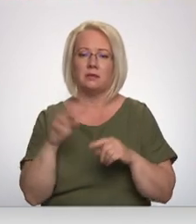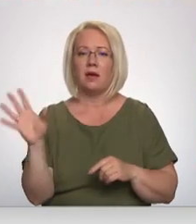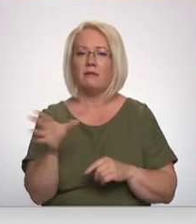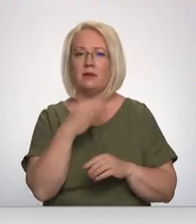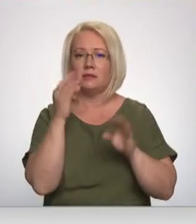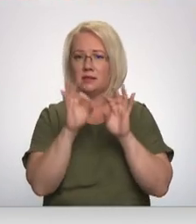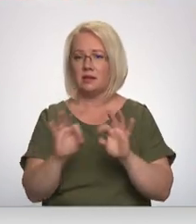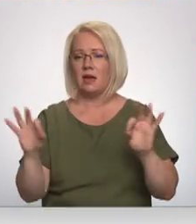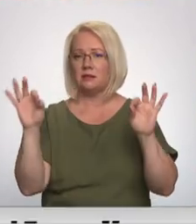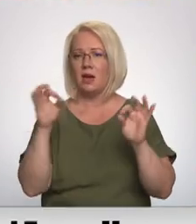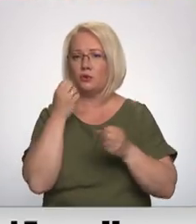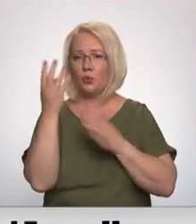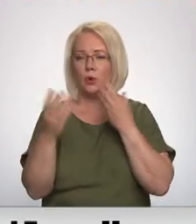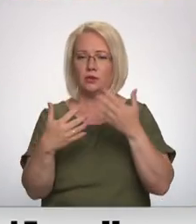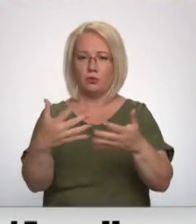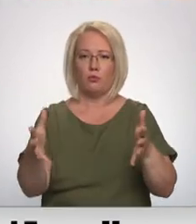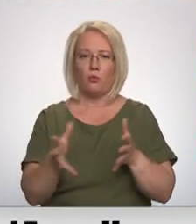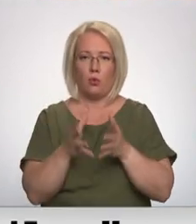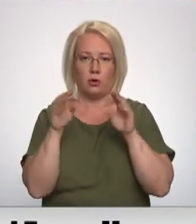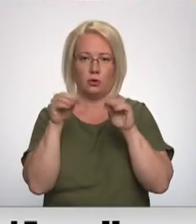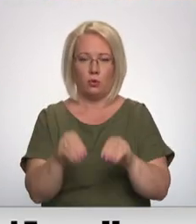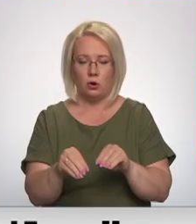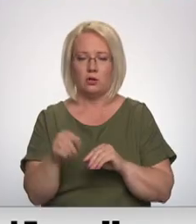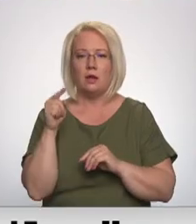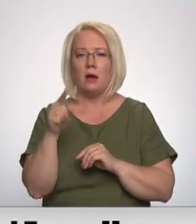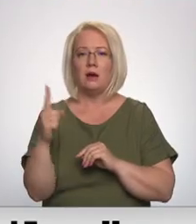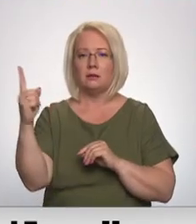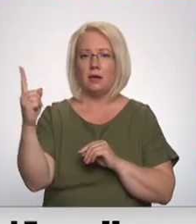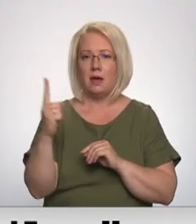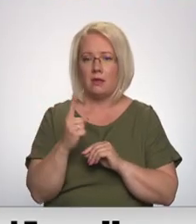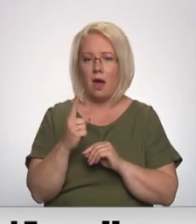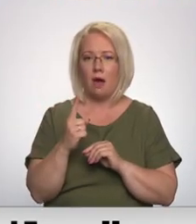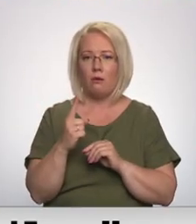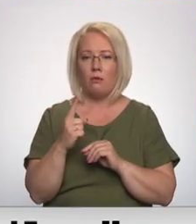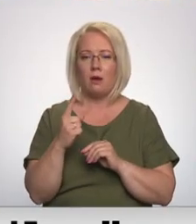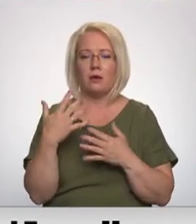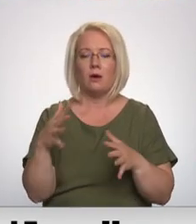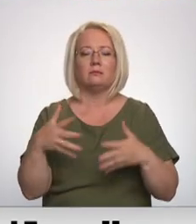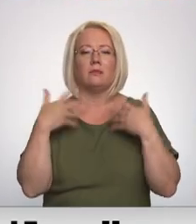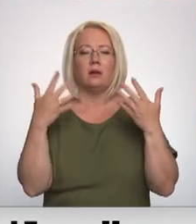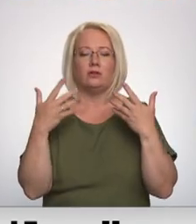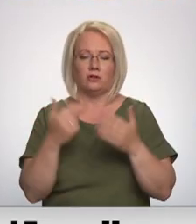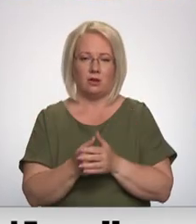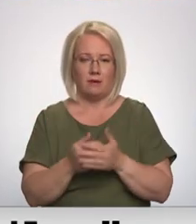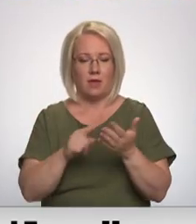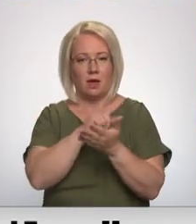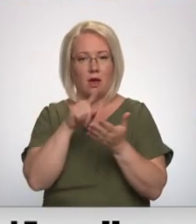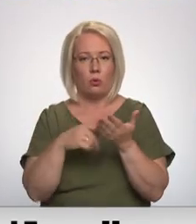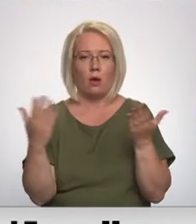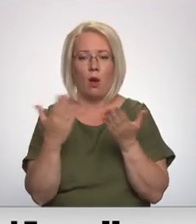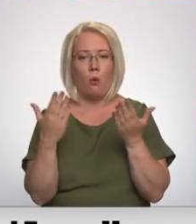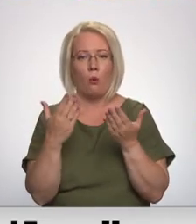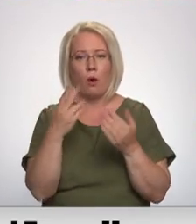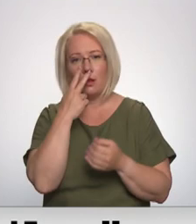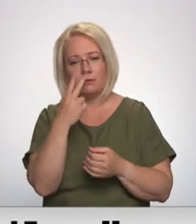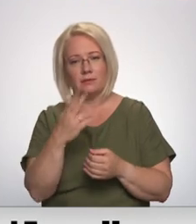ir podos iekšā. Viņas ienākot iekšā ļoti jauki smaržoļa. Kaut ko esat noskatījusi arī sev? Kaut